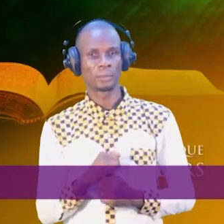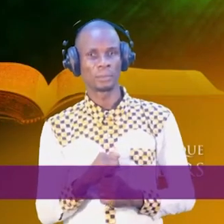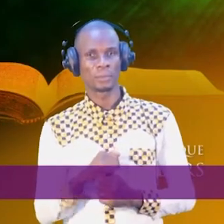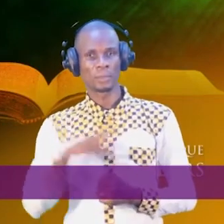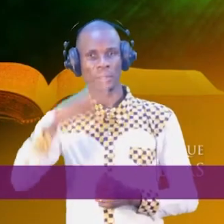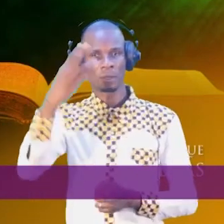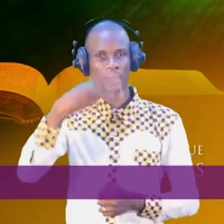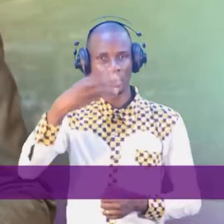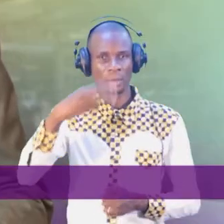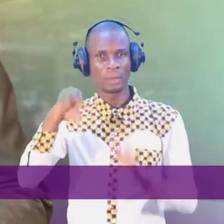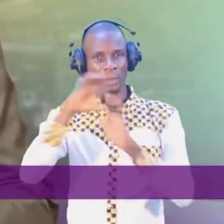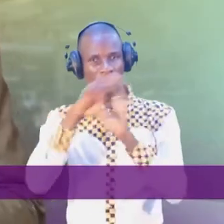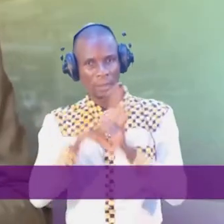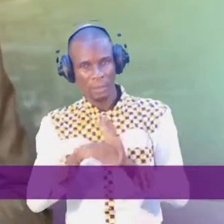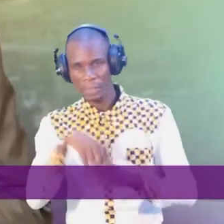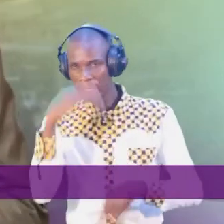bomipekisa kosambela bikeko.